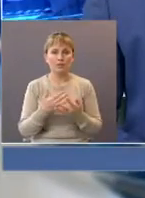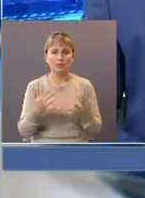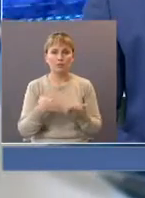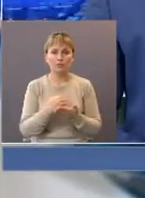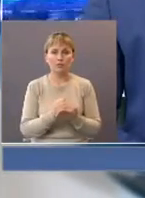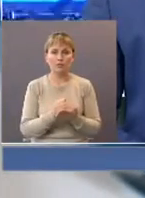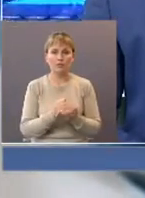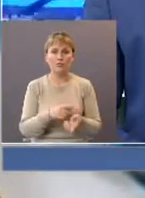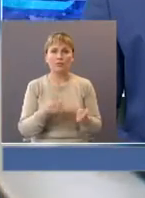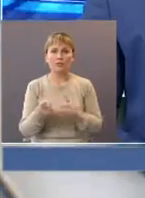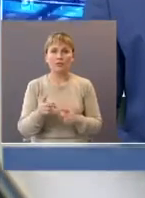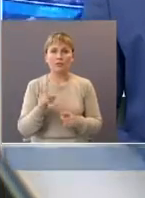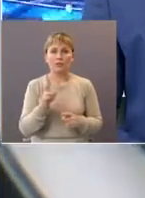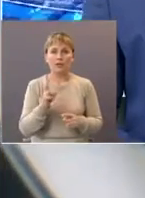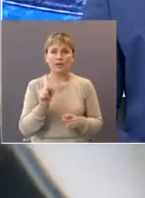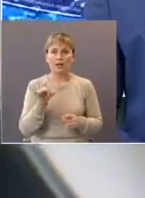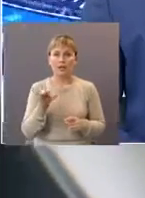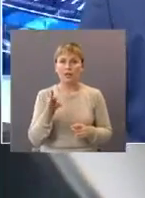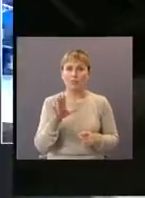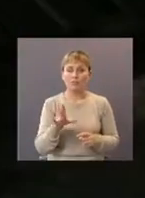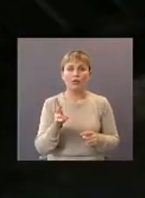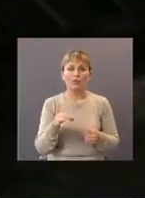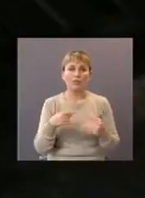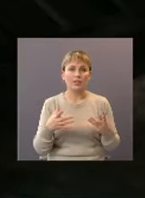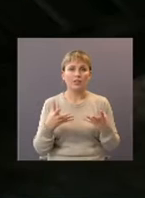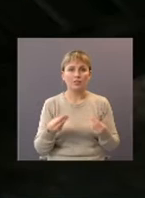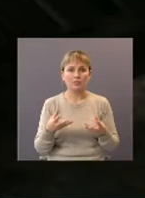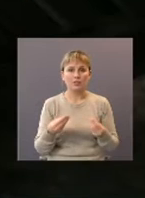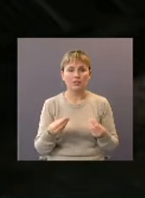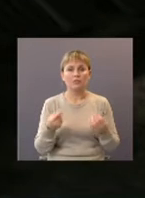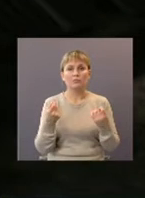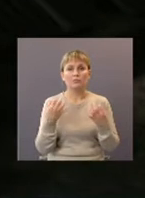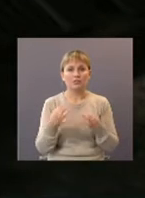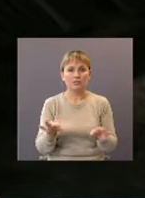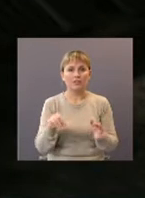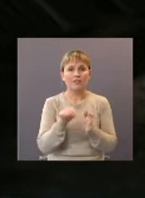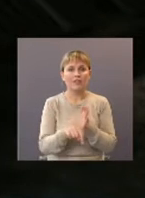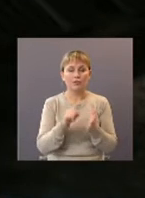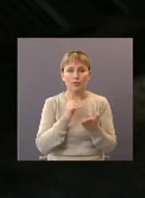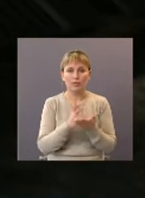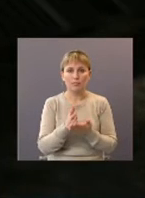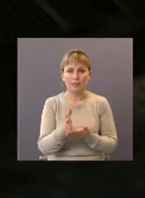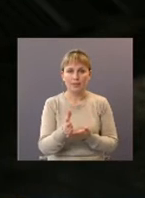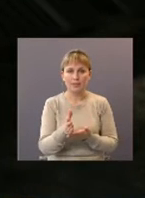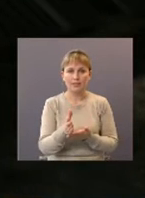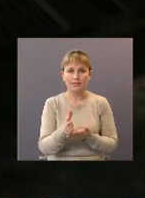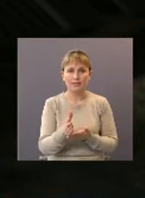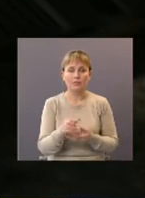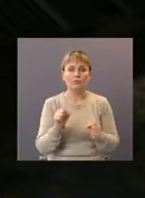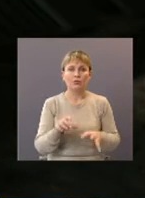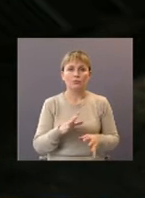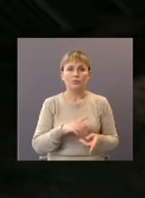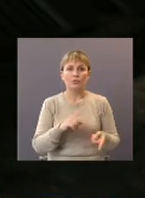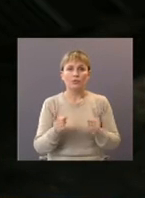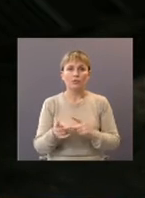установки периода Каримова, но, тем не менее, некоторые смягчения, некоторая демократизация во внутренней политике, может быть,